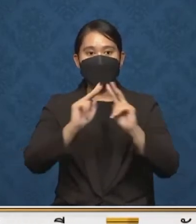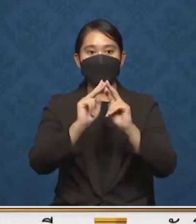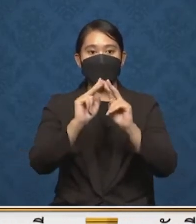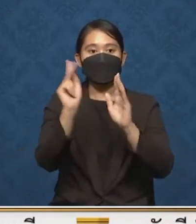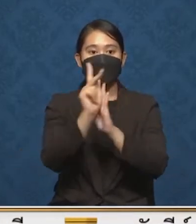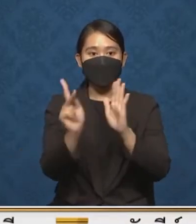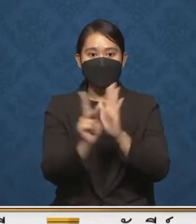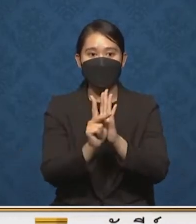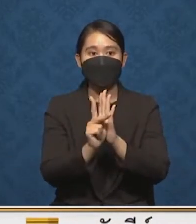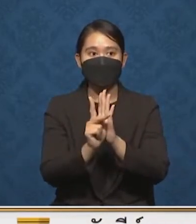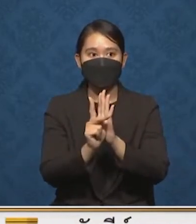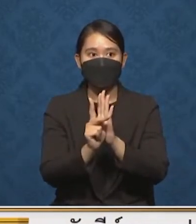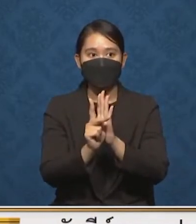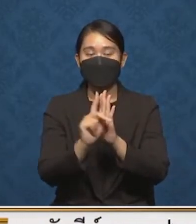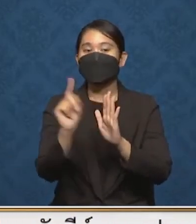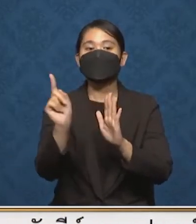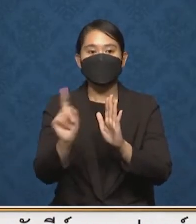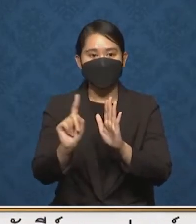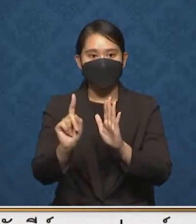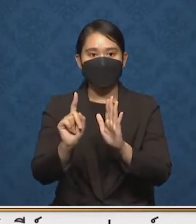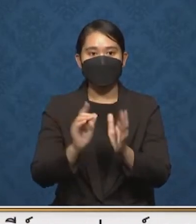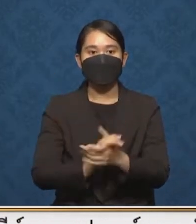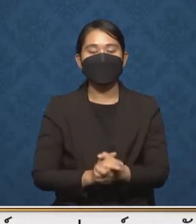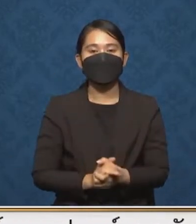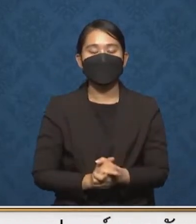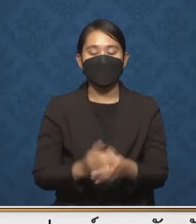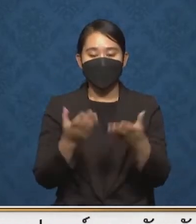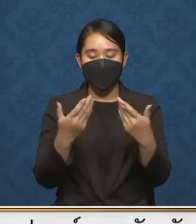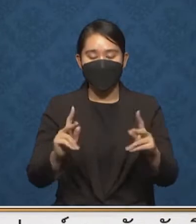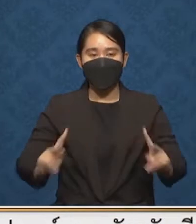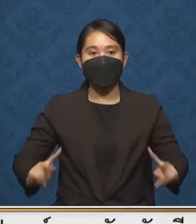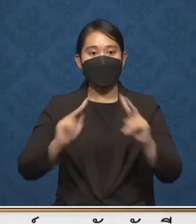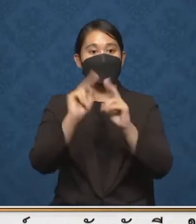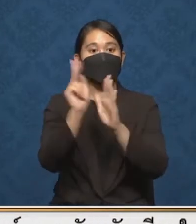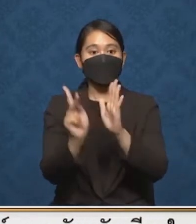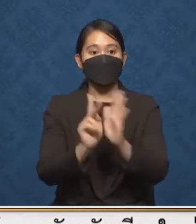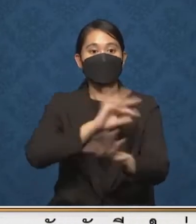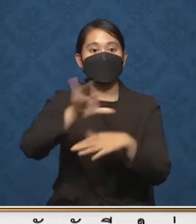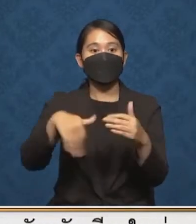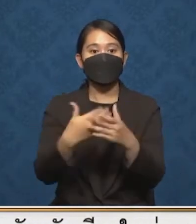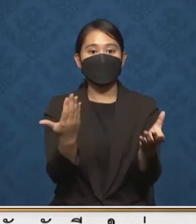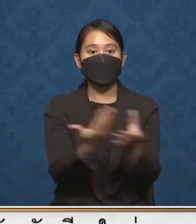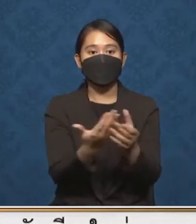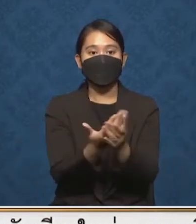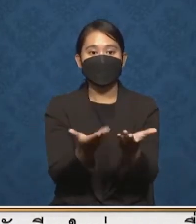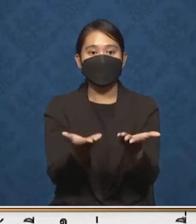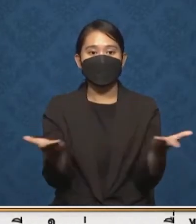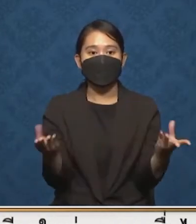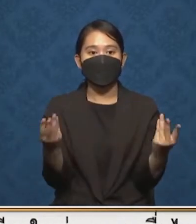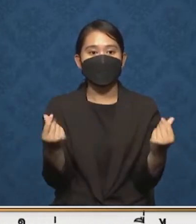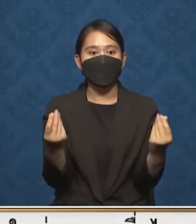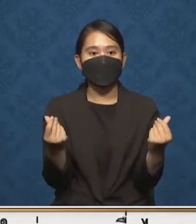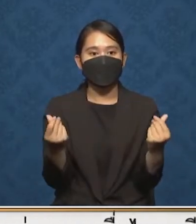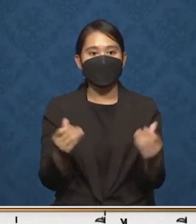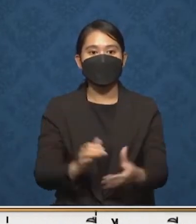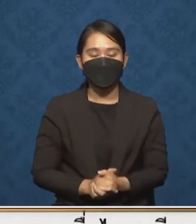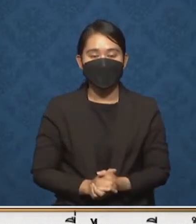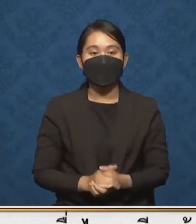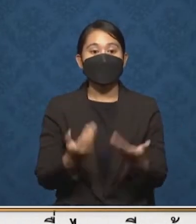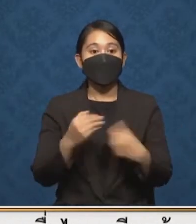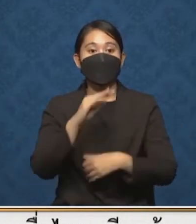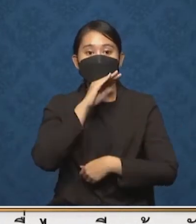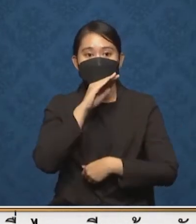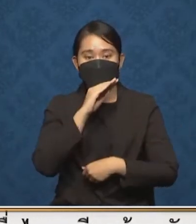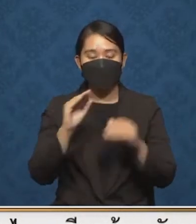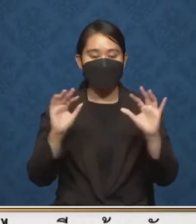อยู่ในมาตราใดบ้างเป็นการออกกฎกระทรวงทั้งหมดกี่ฉบับแบบใดประการใดซึ่งถ้าไม่มีน